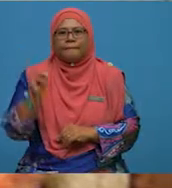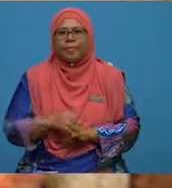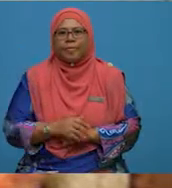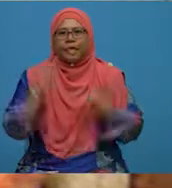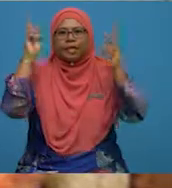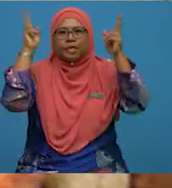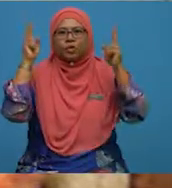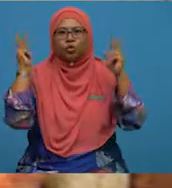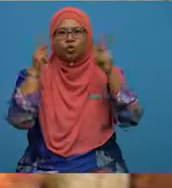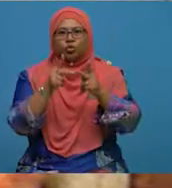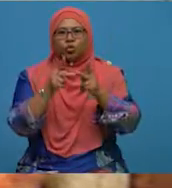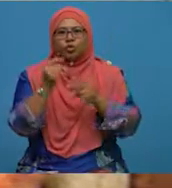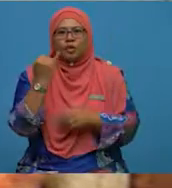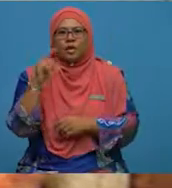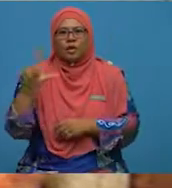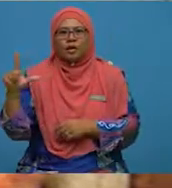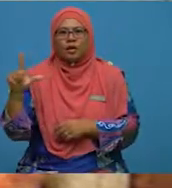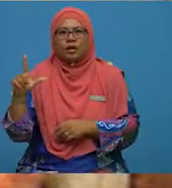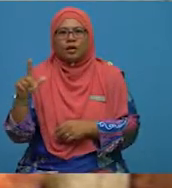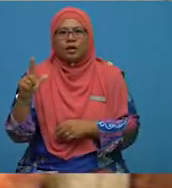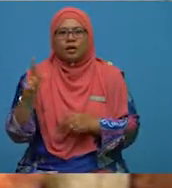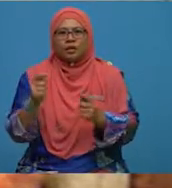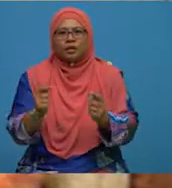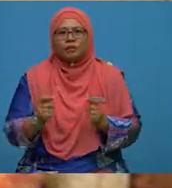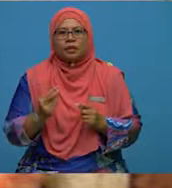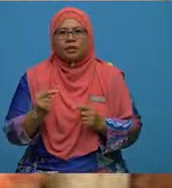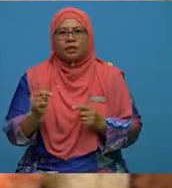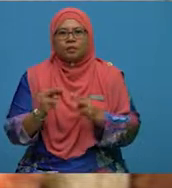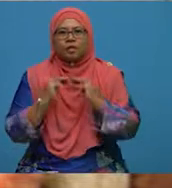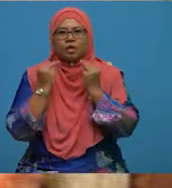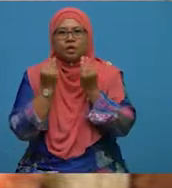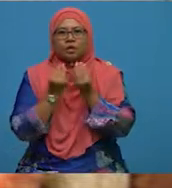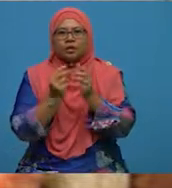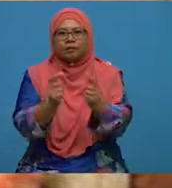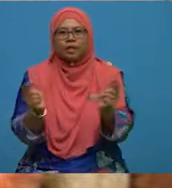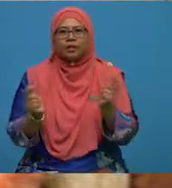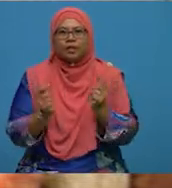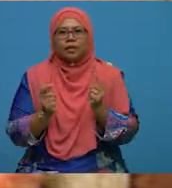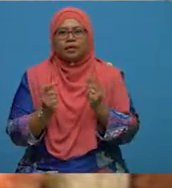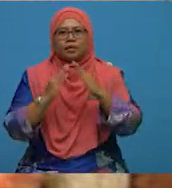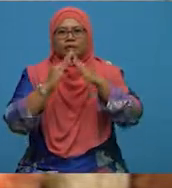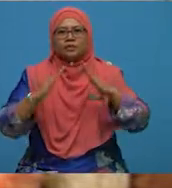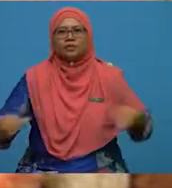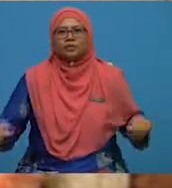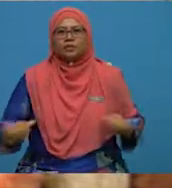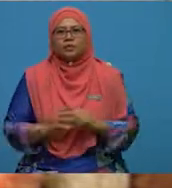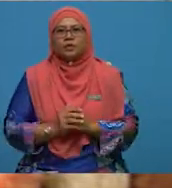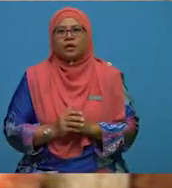Tajuk khusus ialah reaksi masyarakat tempatan di Mesir pada